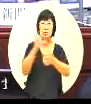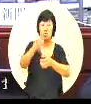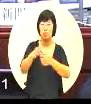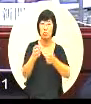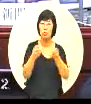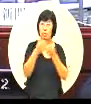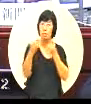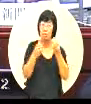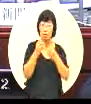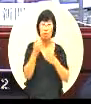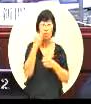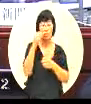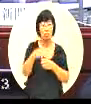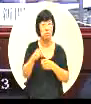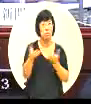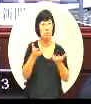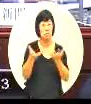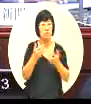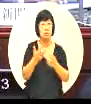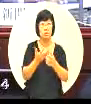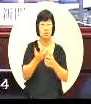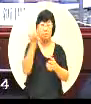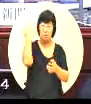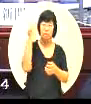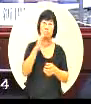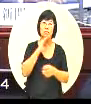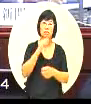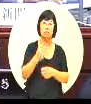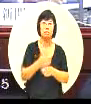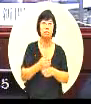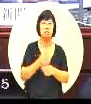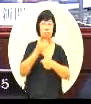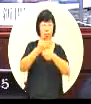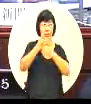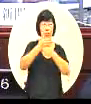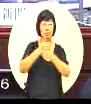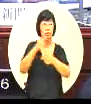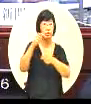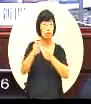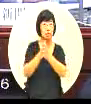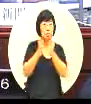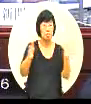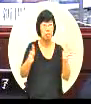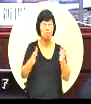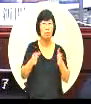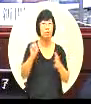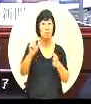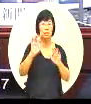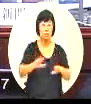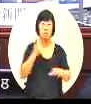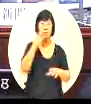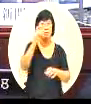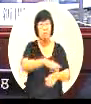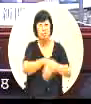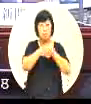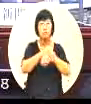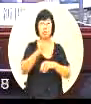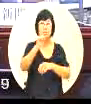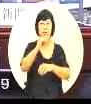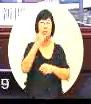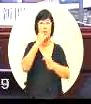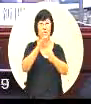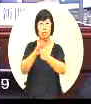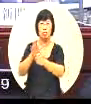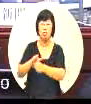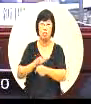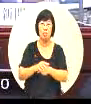这个部分，在过去马政府的时代，这个部分啊，有什么要安怎挽救嘛？ 所以我们 应该挽救。 明确就